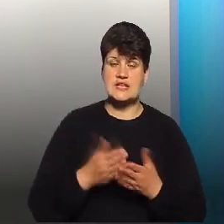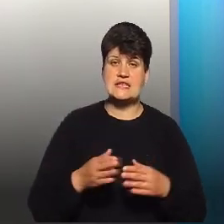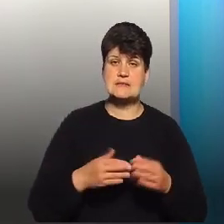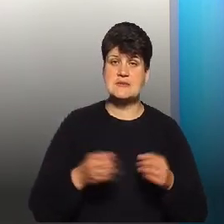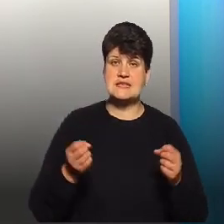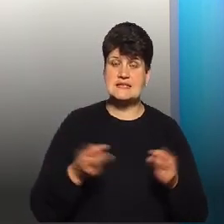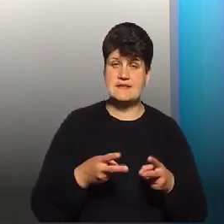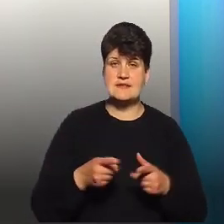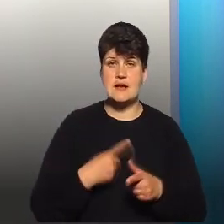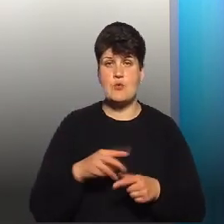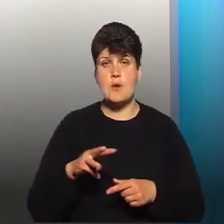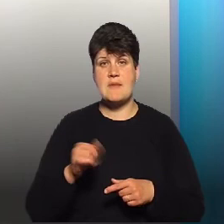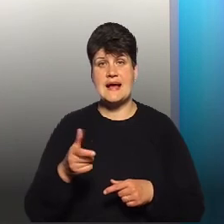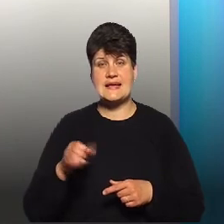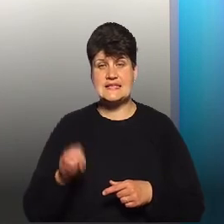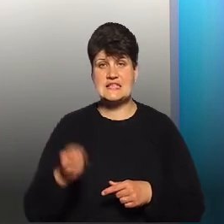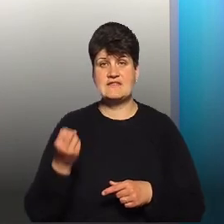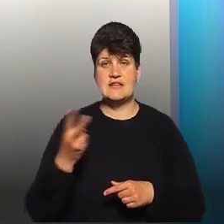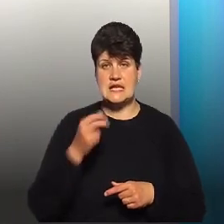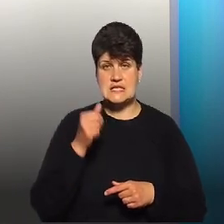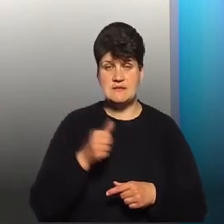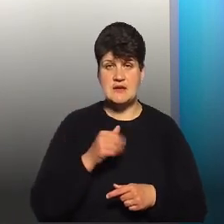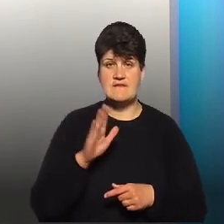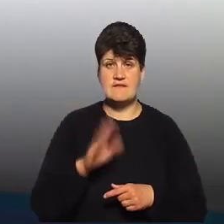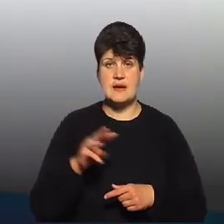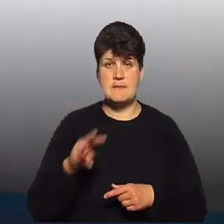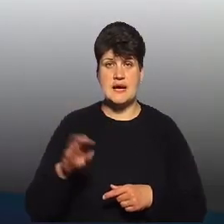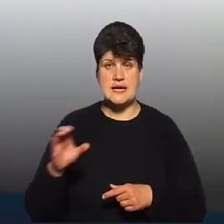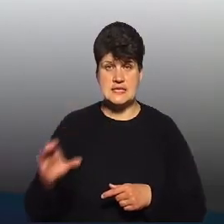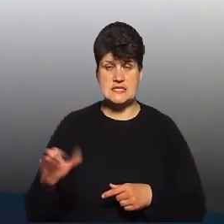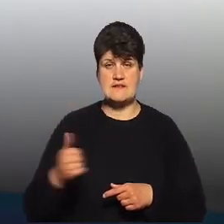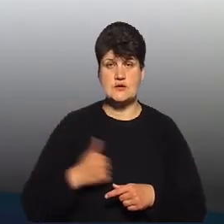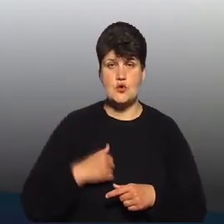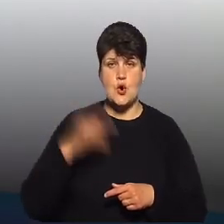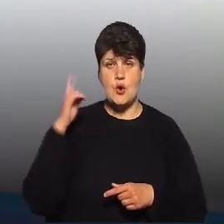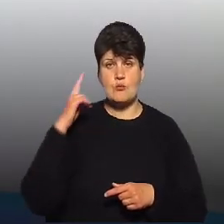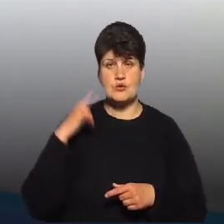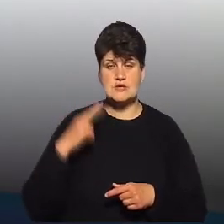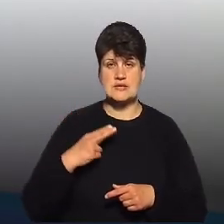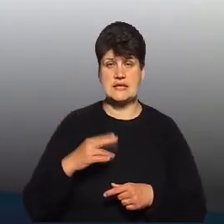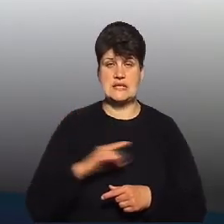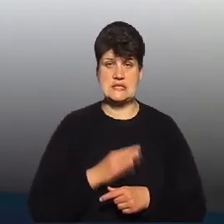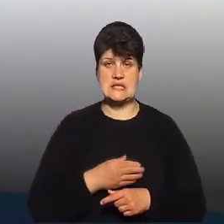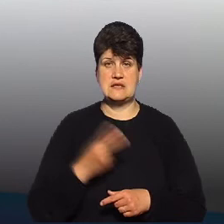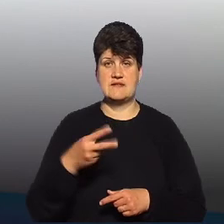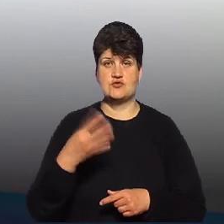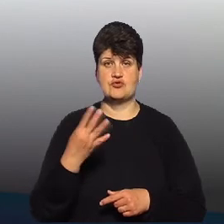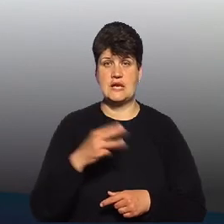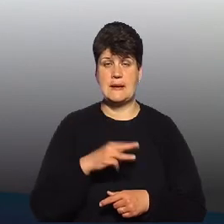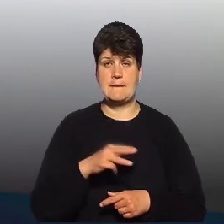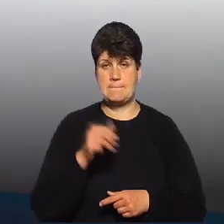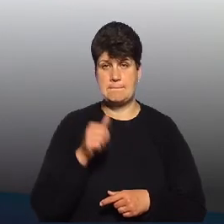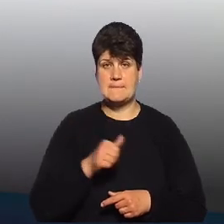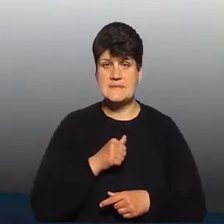12 місяців, і в ВМС, в військово-морських силах, 24 місяці. А який є в